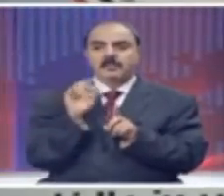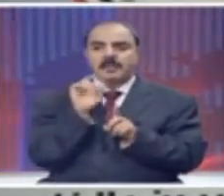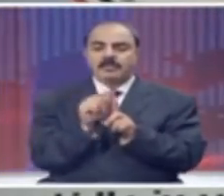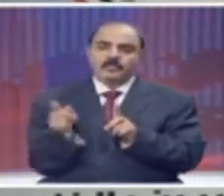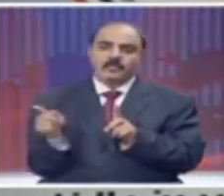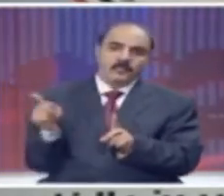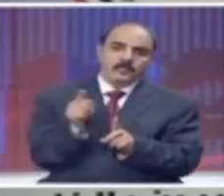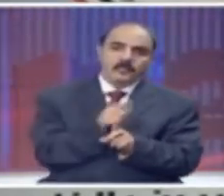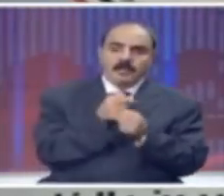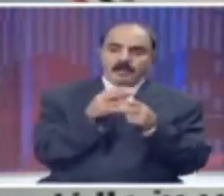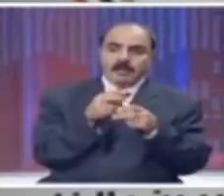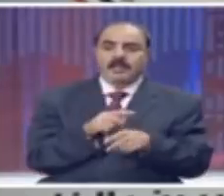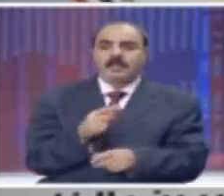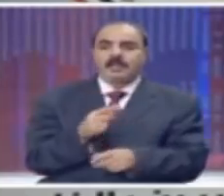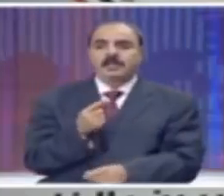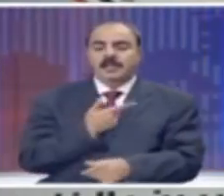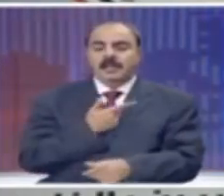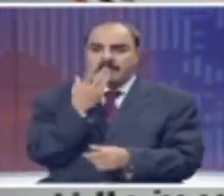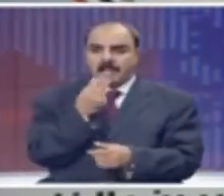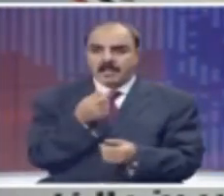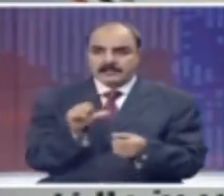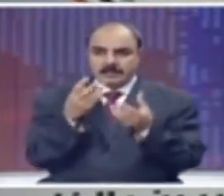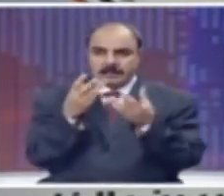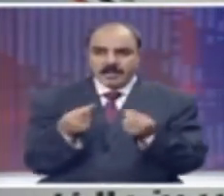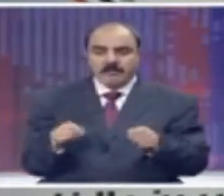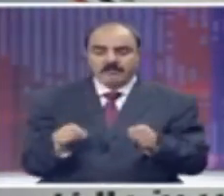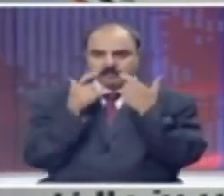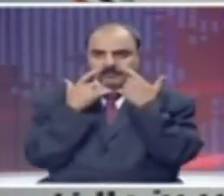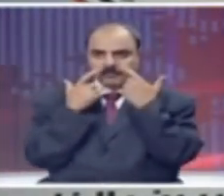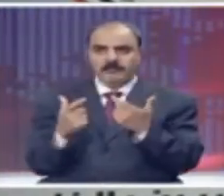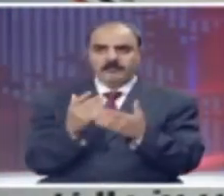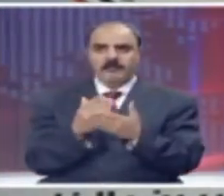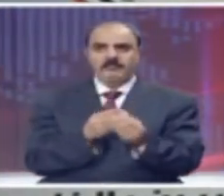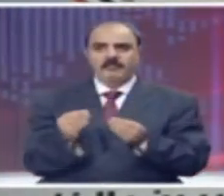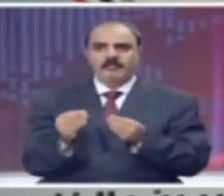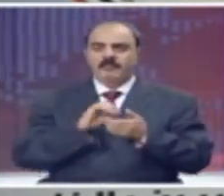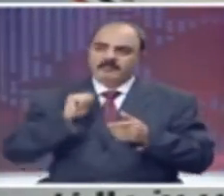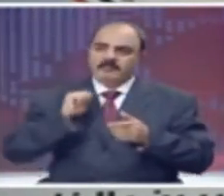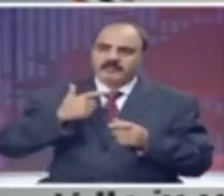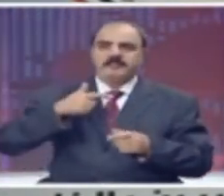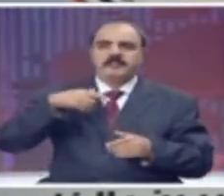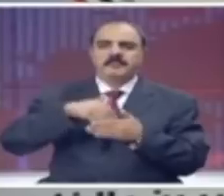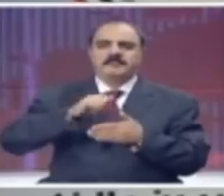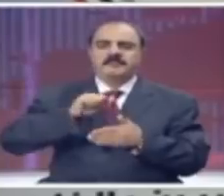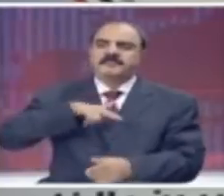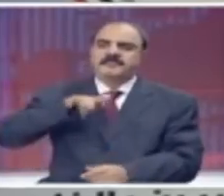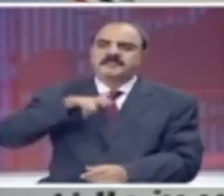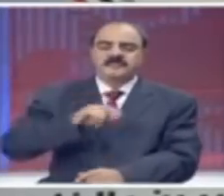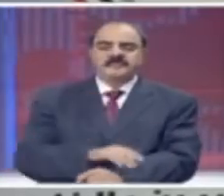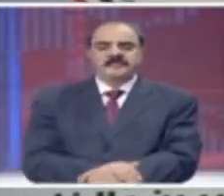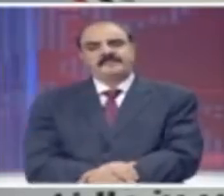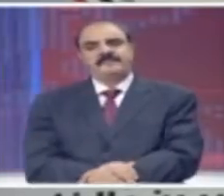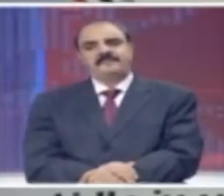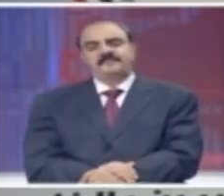من اليوم وحتى 9 مساء غد الثلاثاء بالعملية الانتخابية في إطار المرحلة الثانية للمصريين المقيمين في